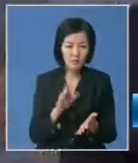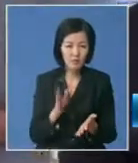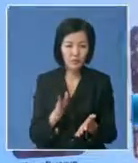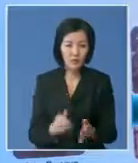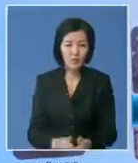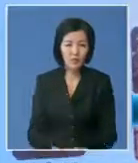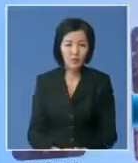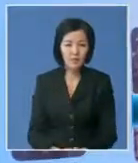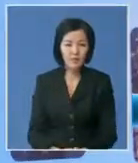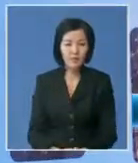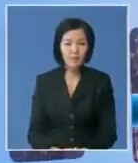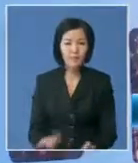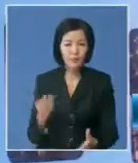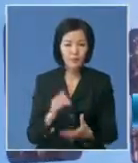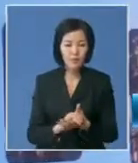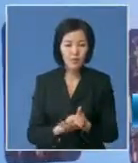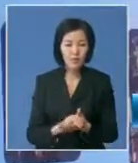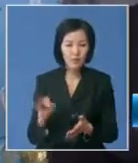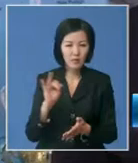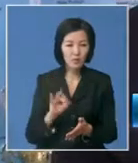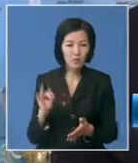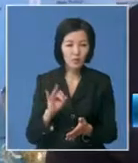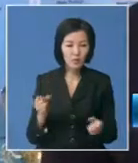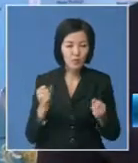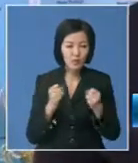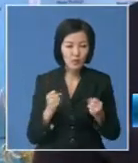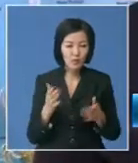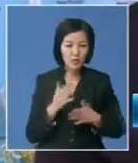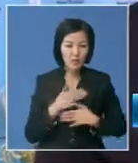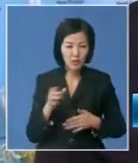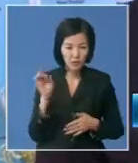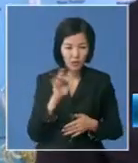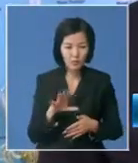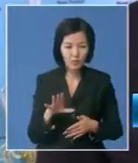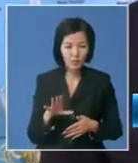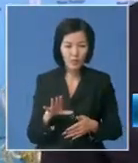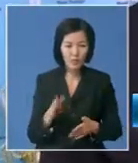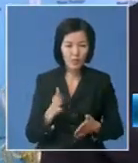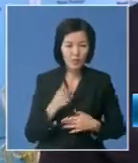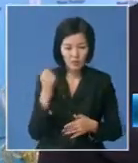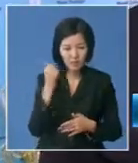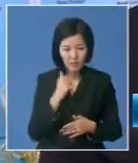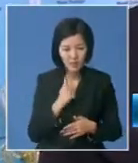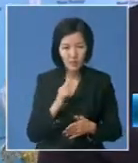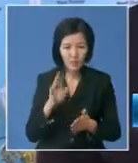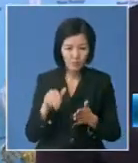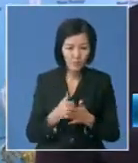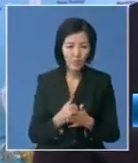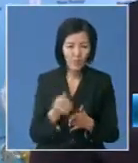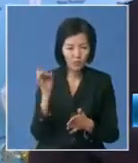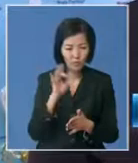этого я узнала историю спорта наших чемпионов наших старых чемпионов наше новое